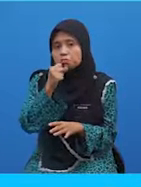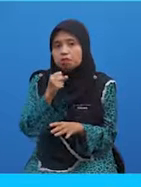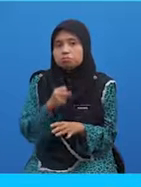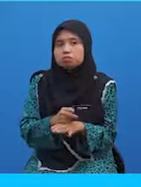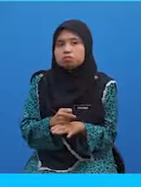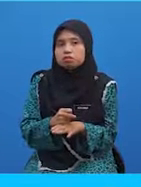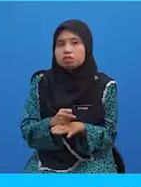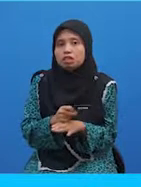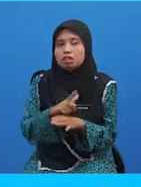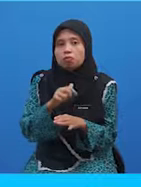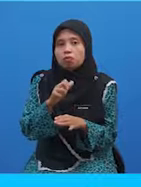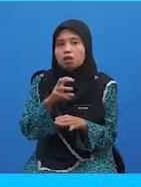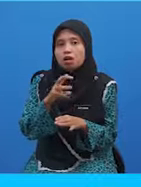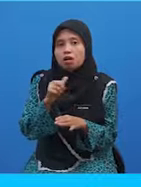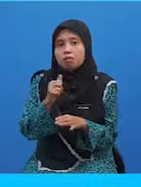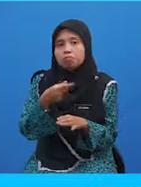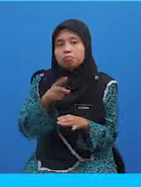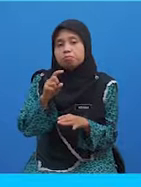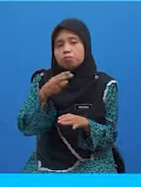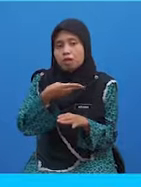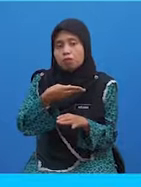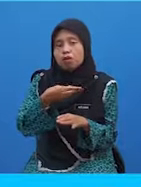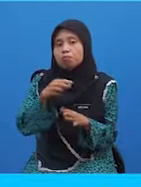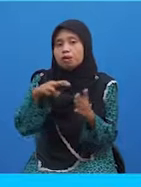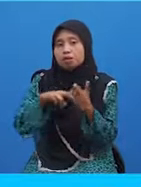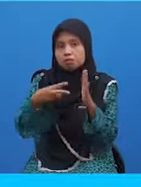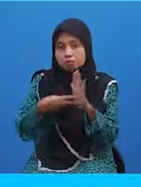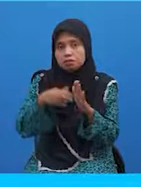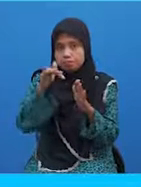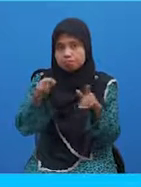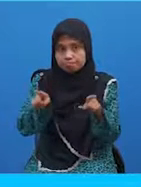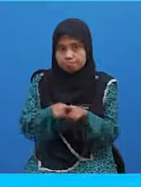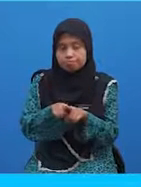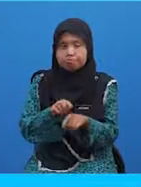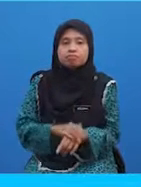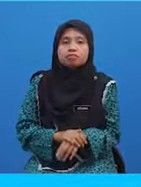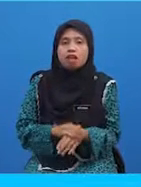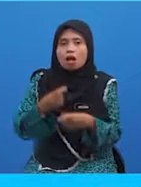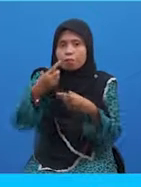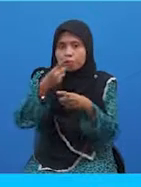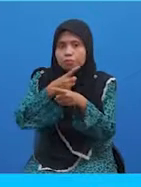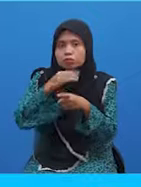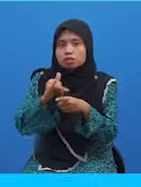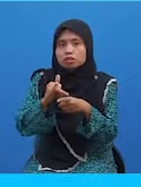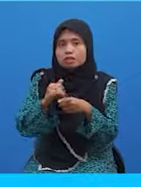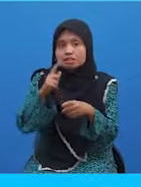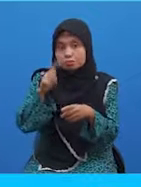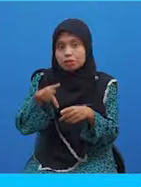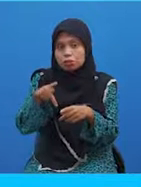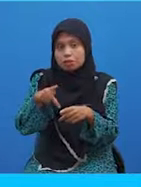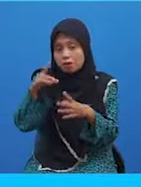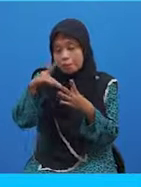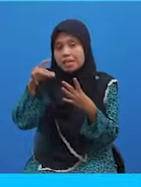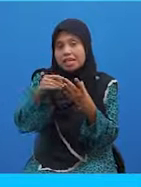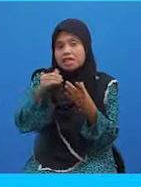lewah penggunaan kata pemberi bagi makna yang sama. Pembetulannya sepatutnya